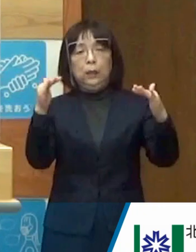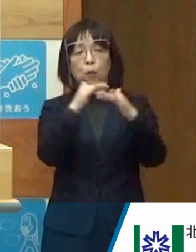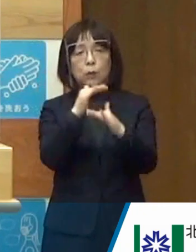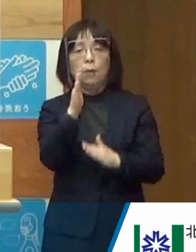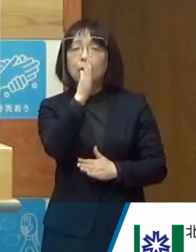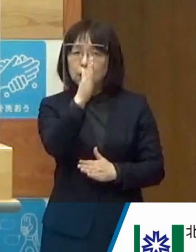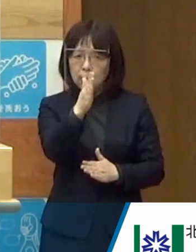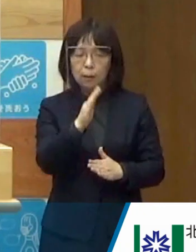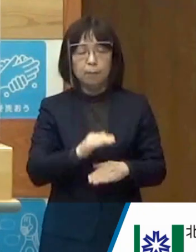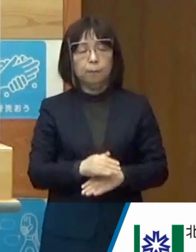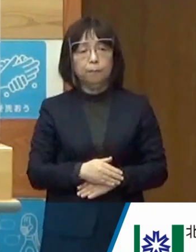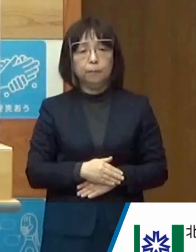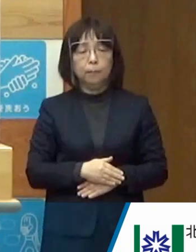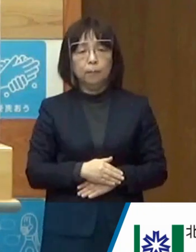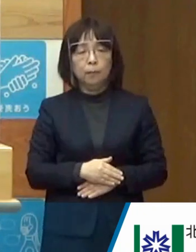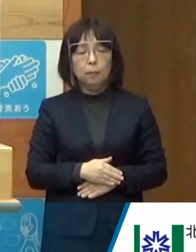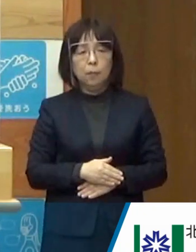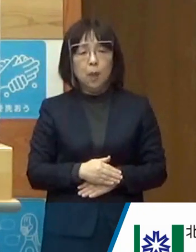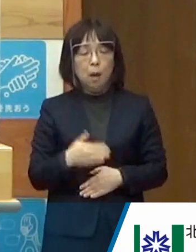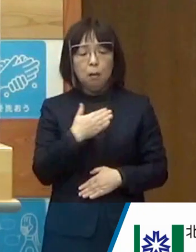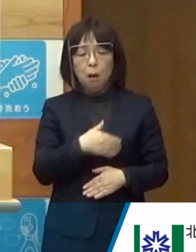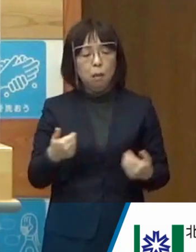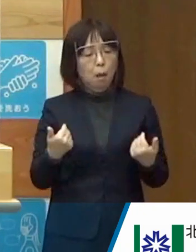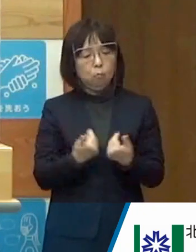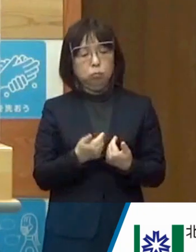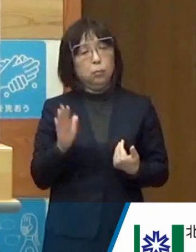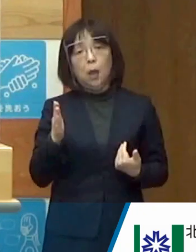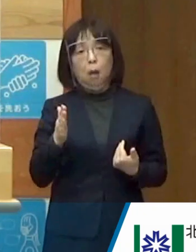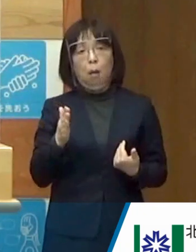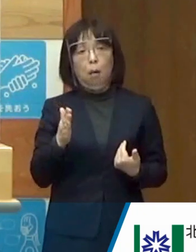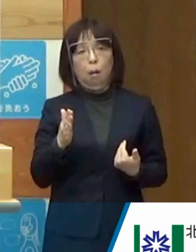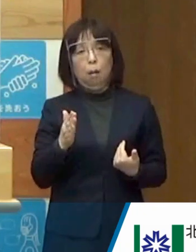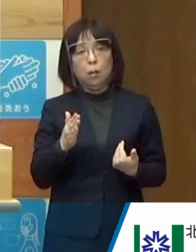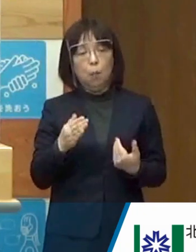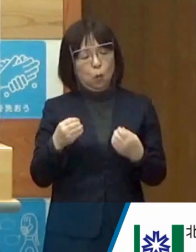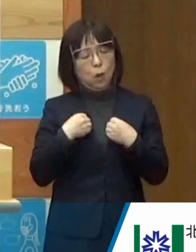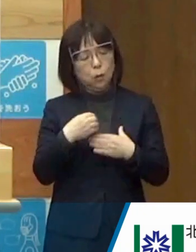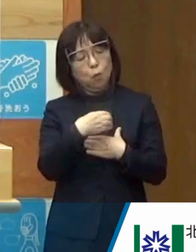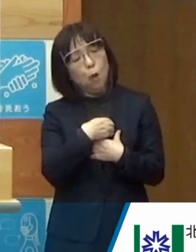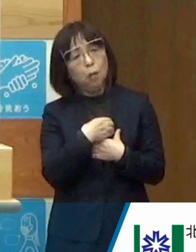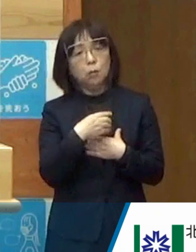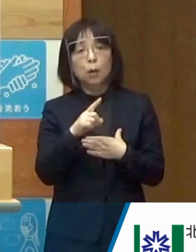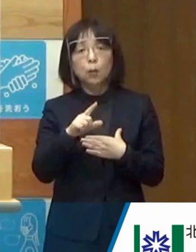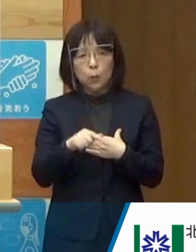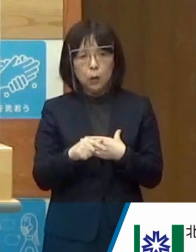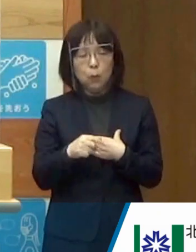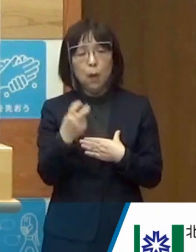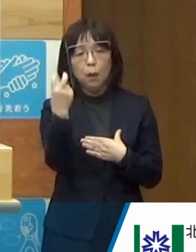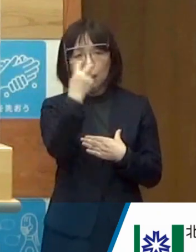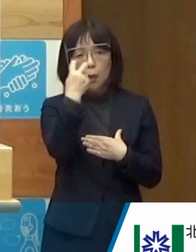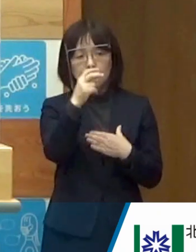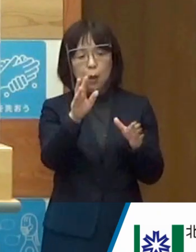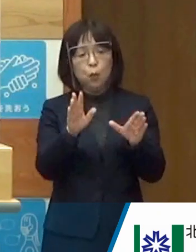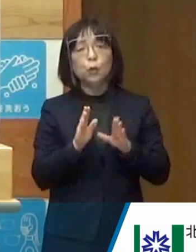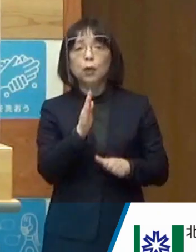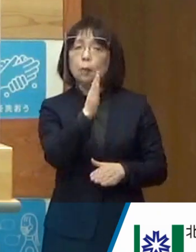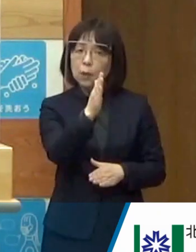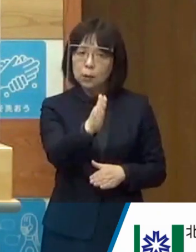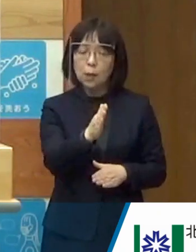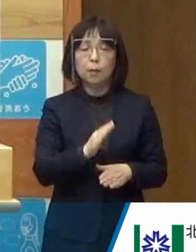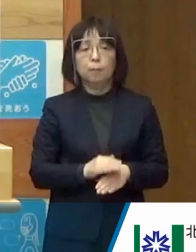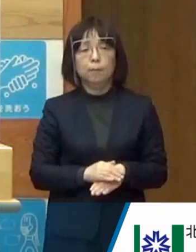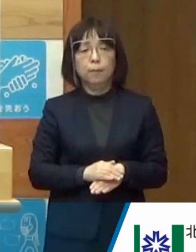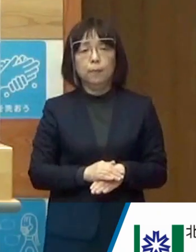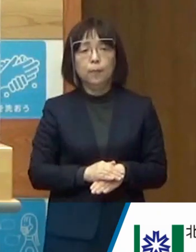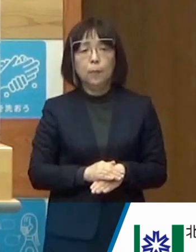して無症状で感染に不安を感じるというときは検査を受けていただくということ、特